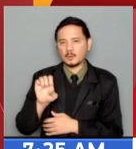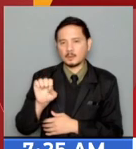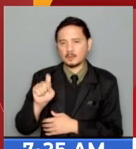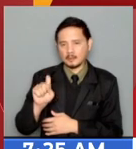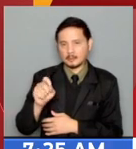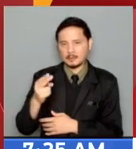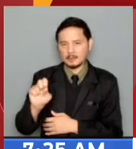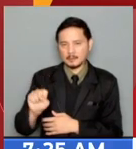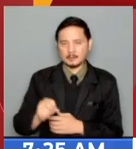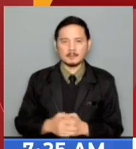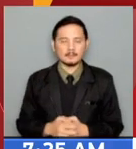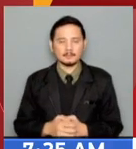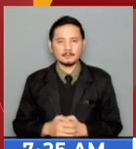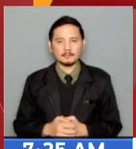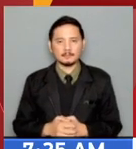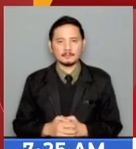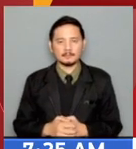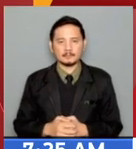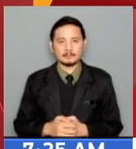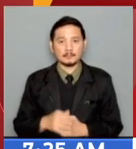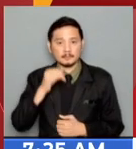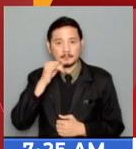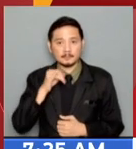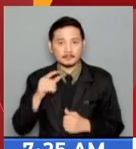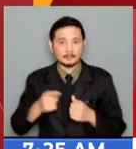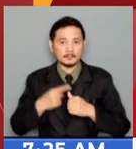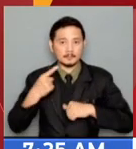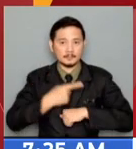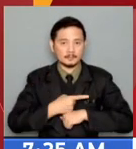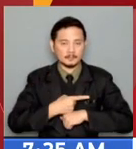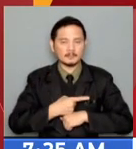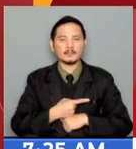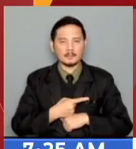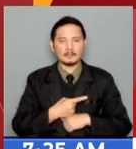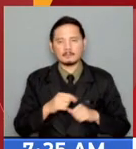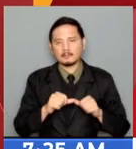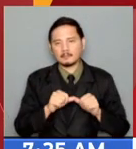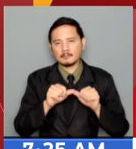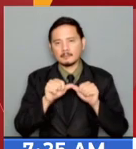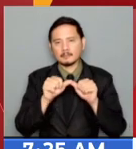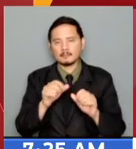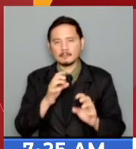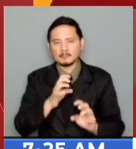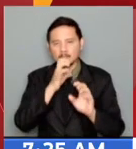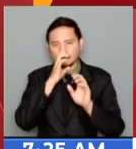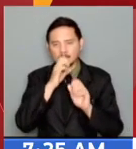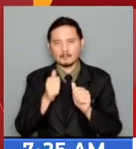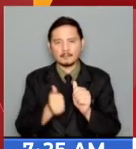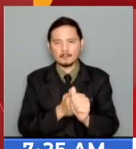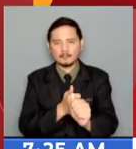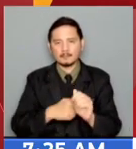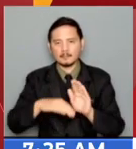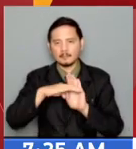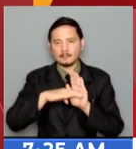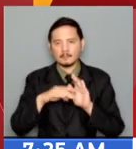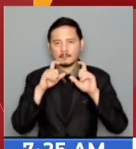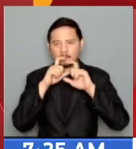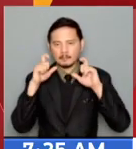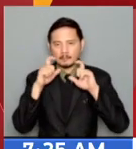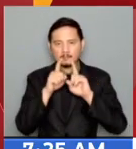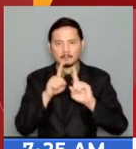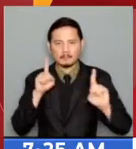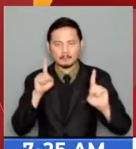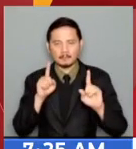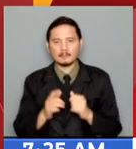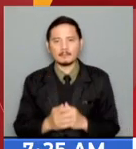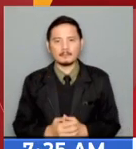klase kahapon, eh tuloy lang daw yung mahigpit nilang pagpapatupad ng health and safety protocols dito, lalo at first day of classes ng